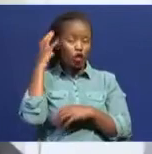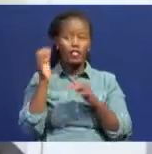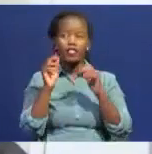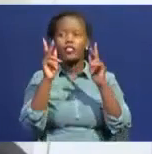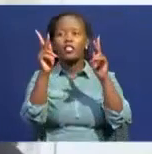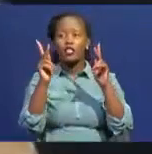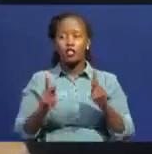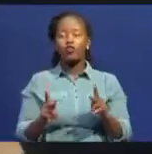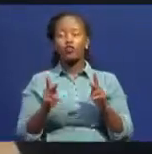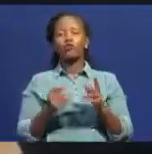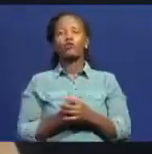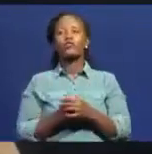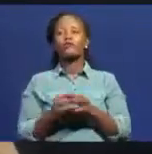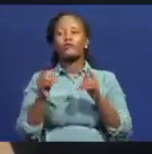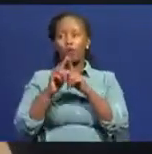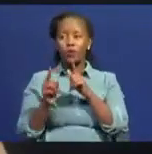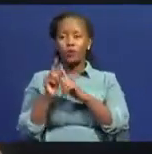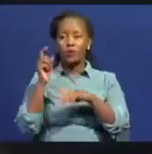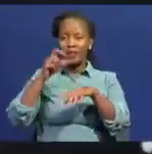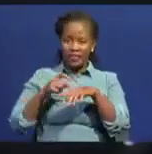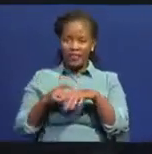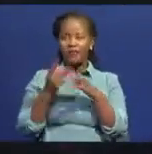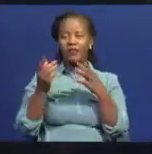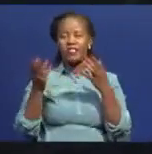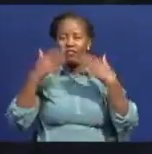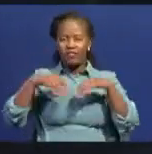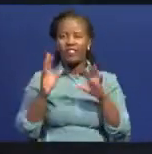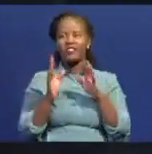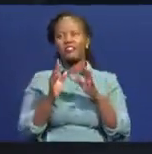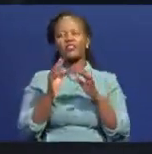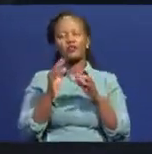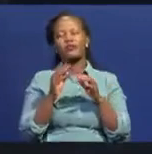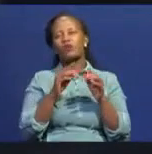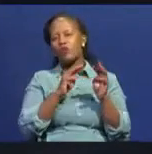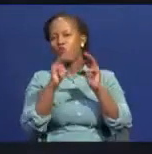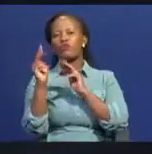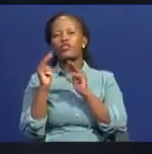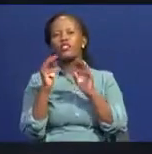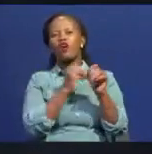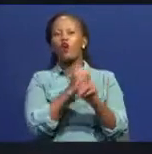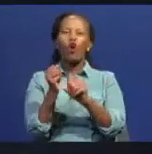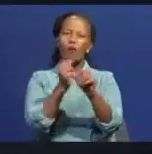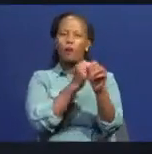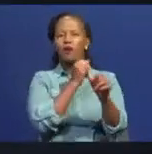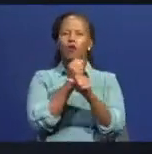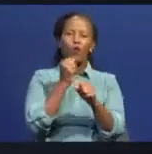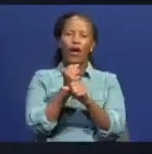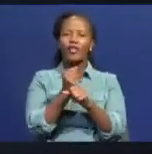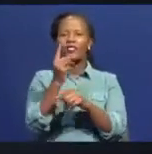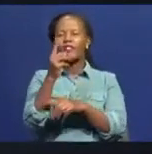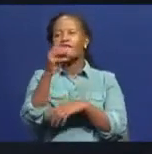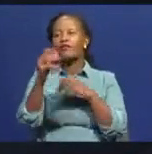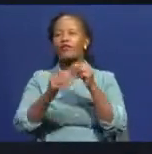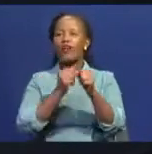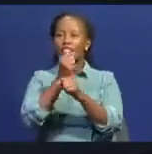Poly, yeah. So vile nilimaliza nikaenda Homa Bay, nikafanya Homa Bay like 1 year.